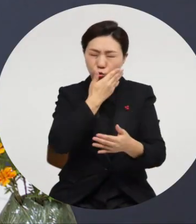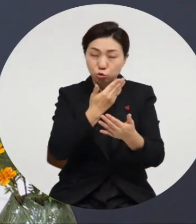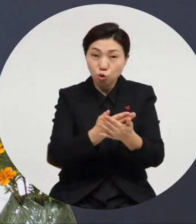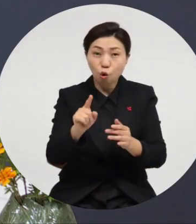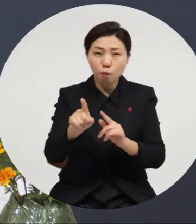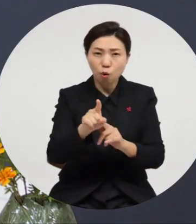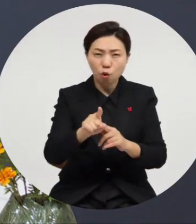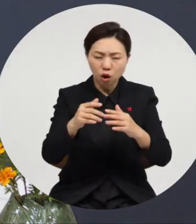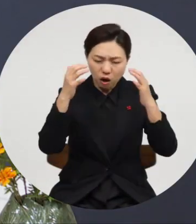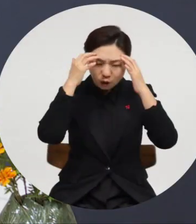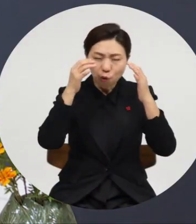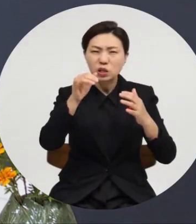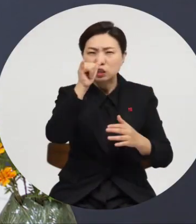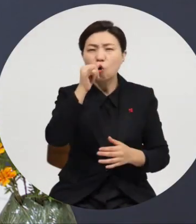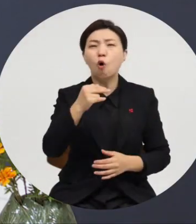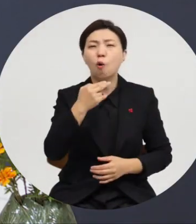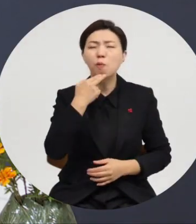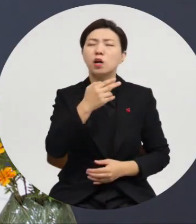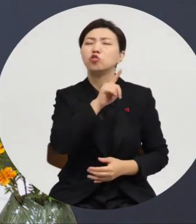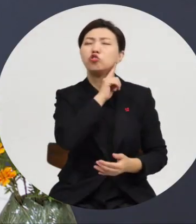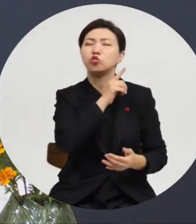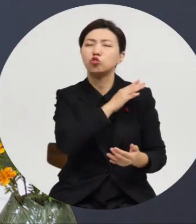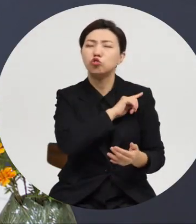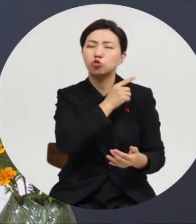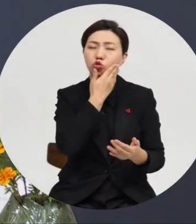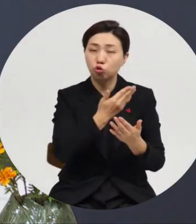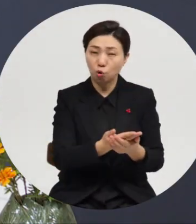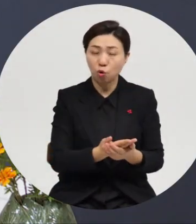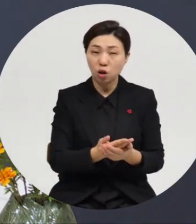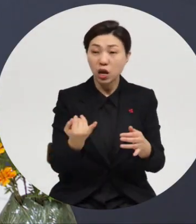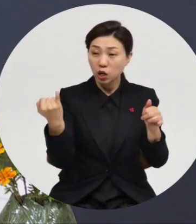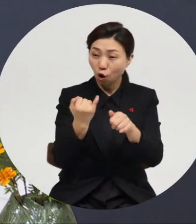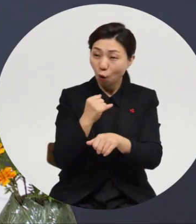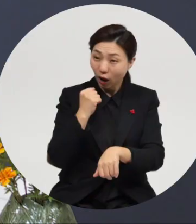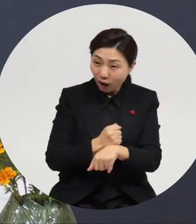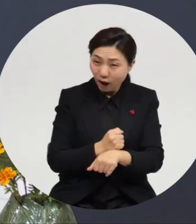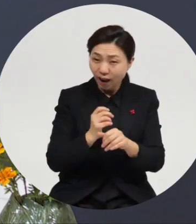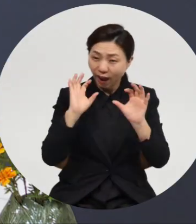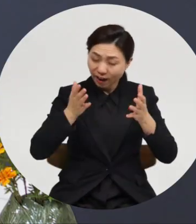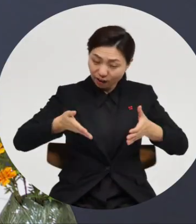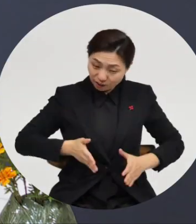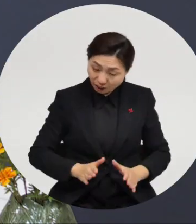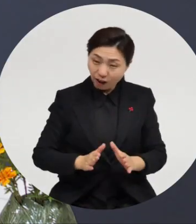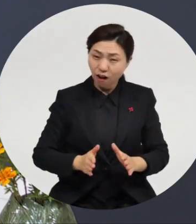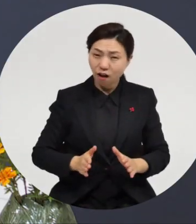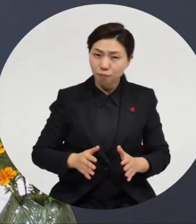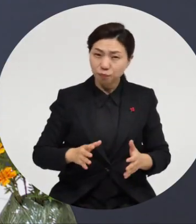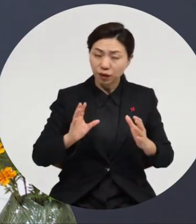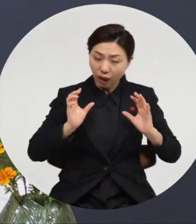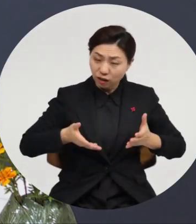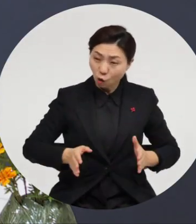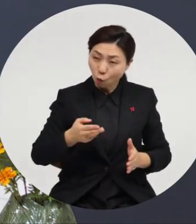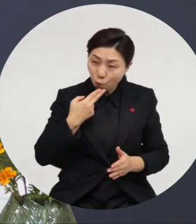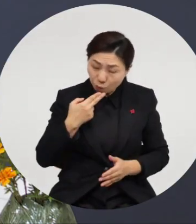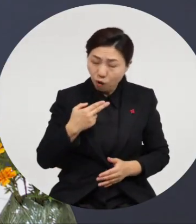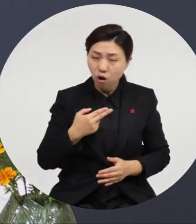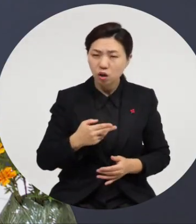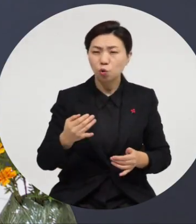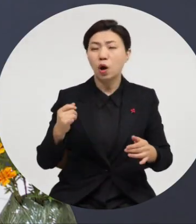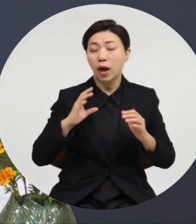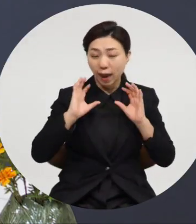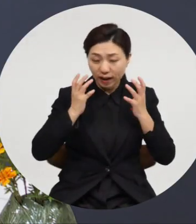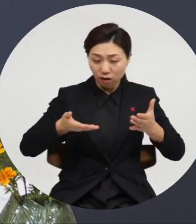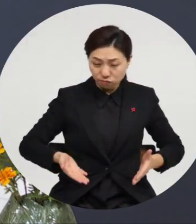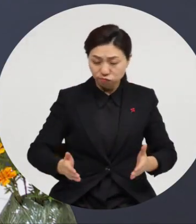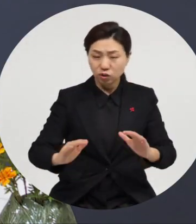괴롭냐가 중요한 거예요. 여러분들은 결혼했냐 안 했냐, 애를 낳았냐 안 낳았냐, 애가 잘 됐나 안